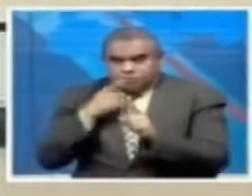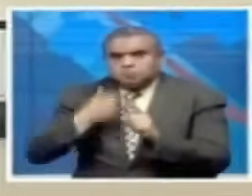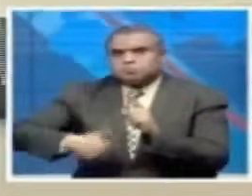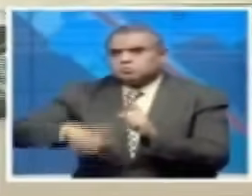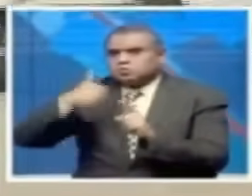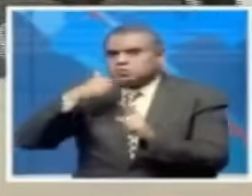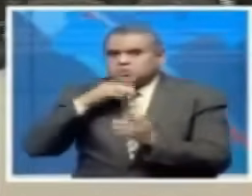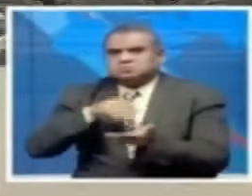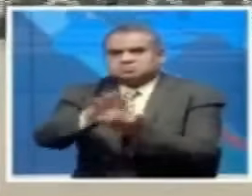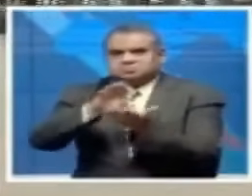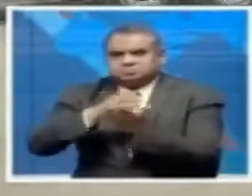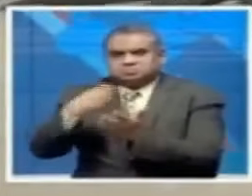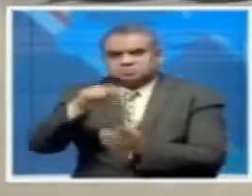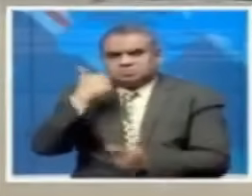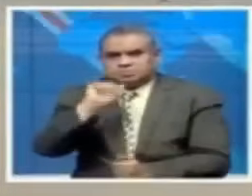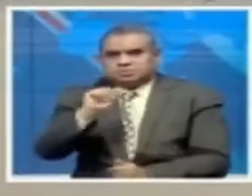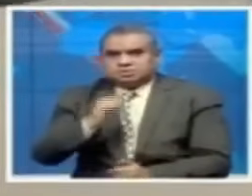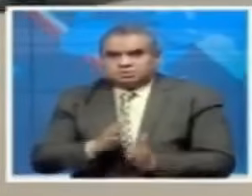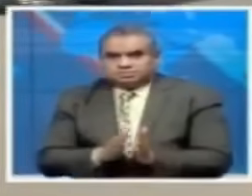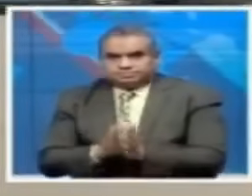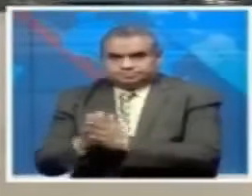التنفيذ.